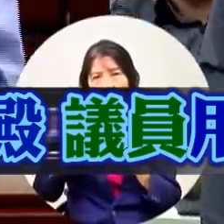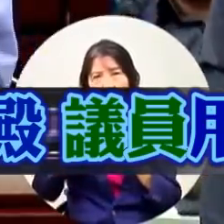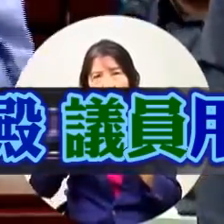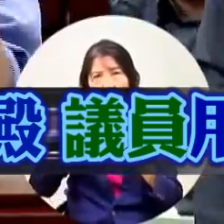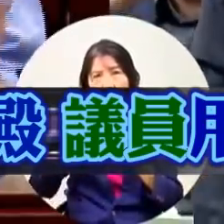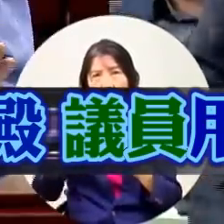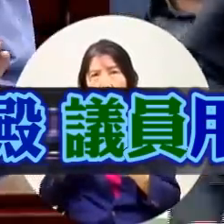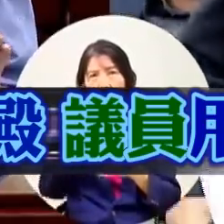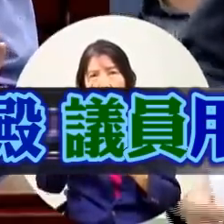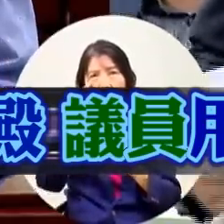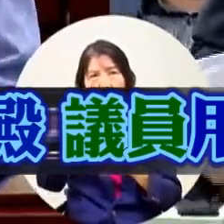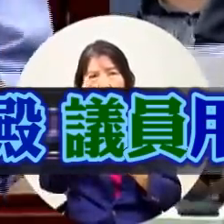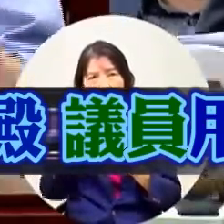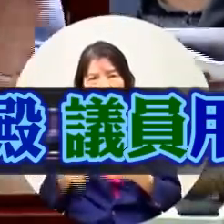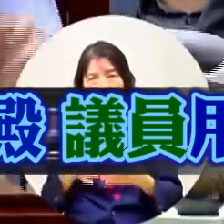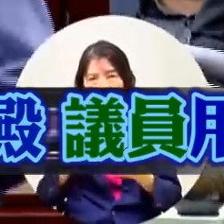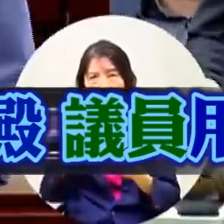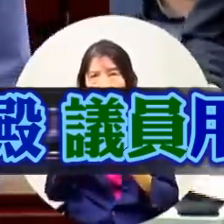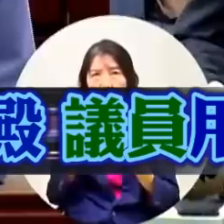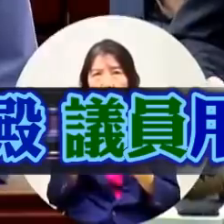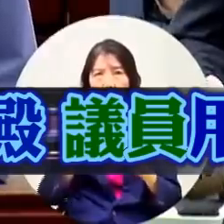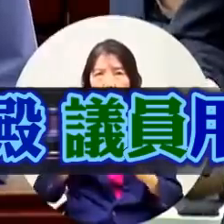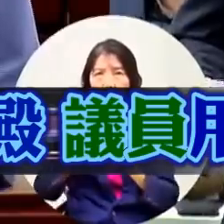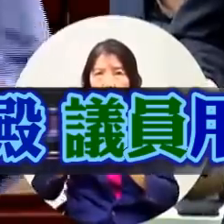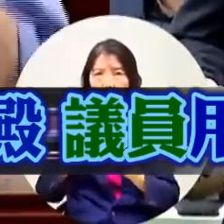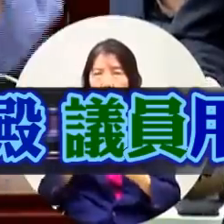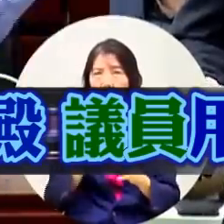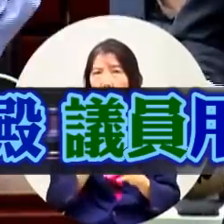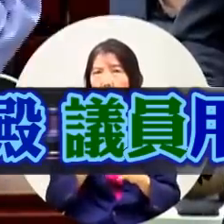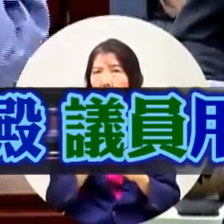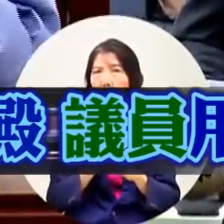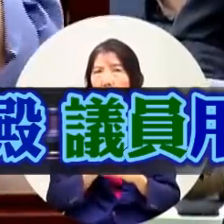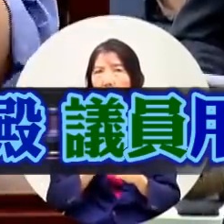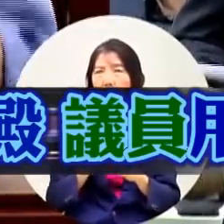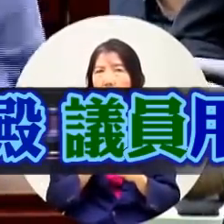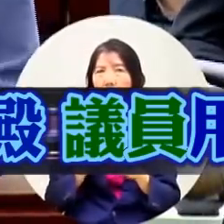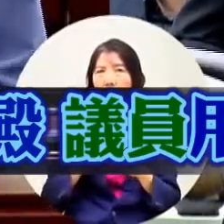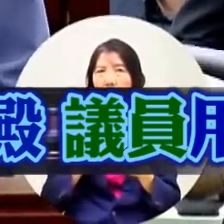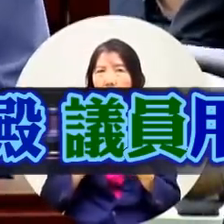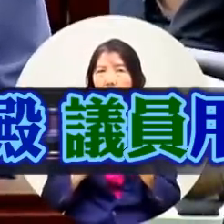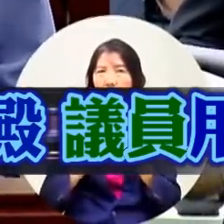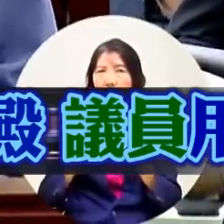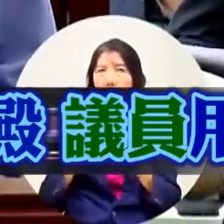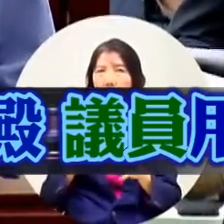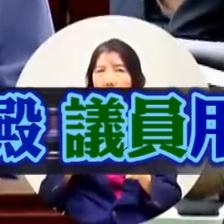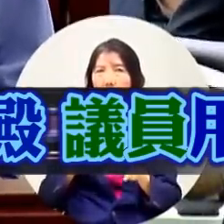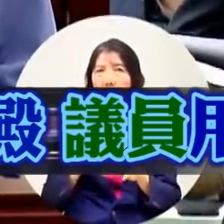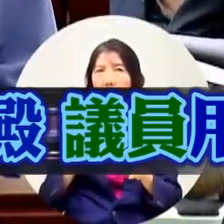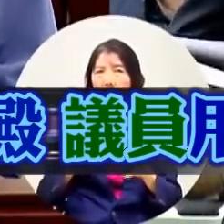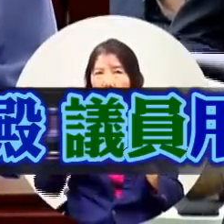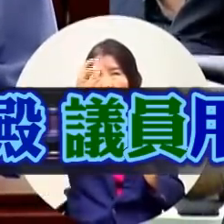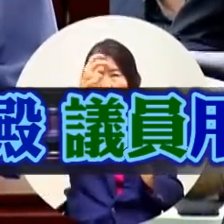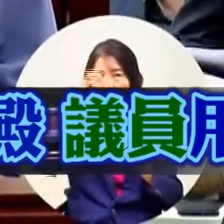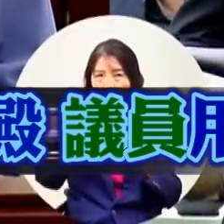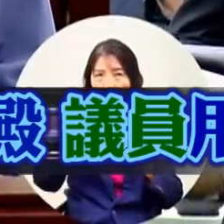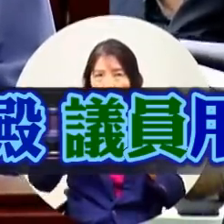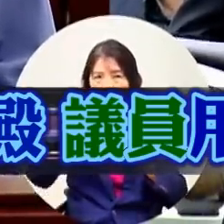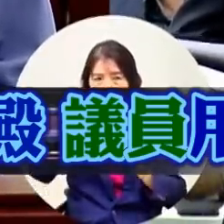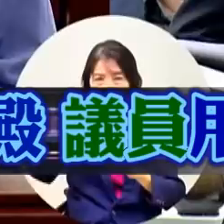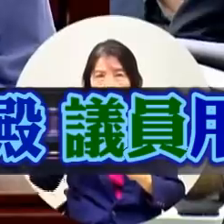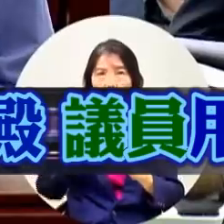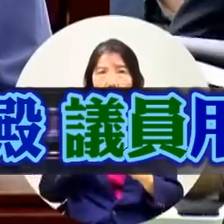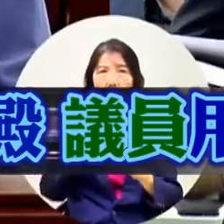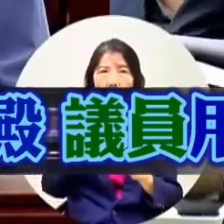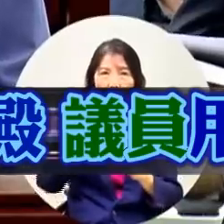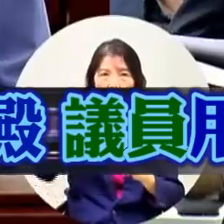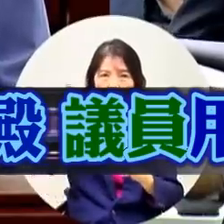视，我觉得这是不对的，现在的社会不应该这样子。 好， 所以志宏议员你所讲的这个，我们警察局回去我一定会责